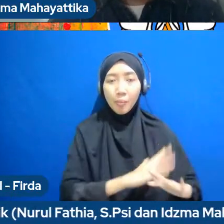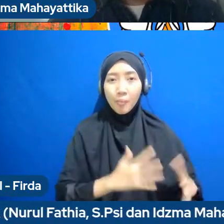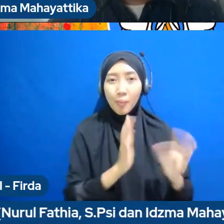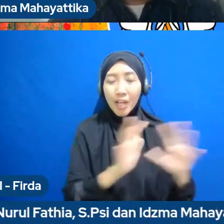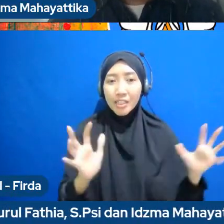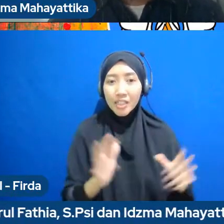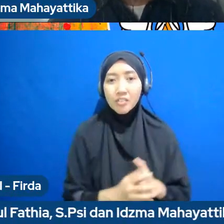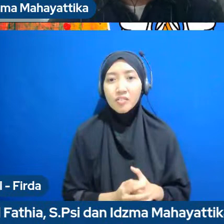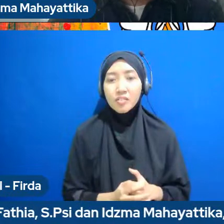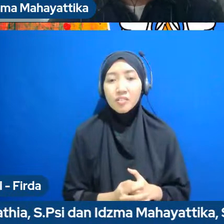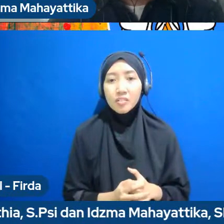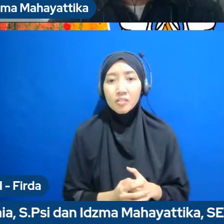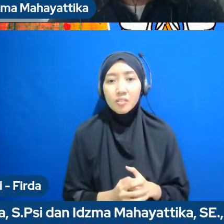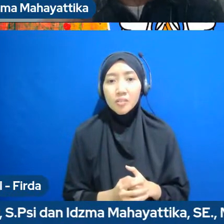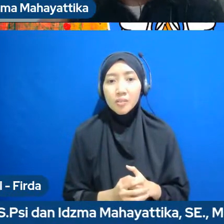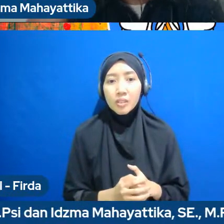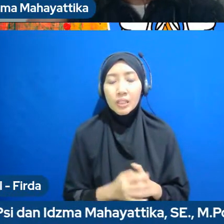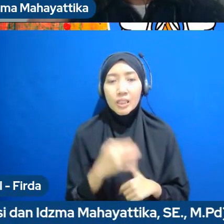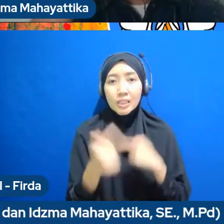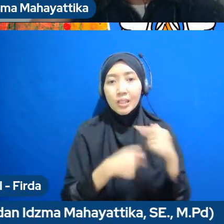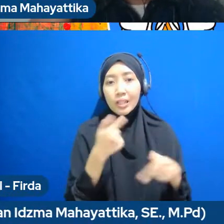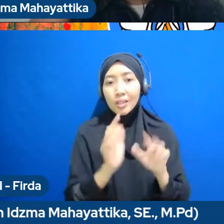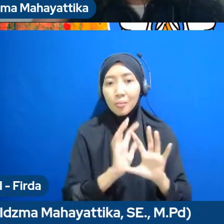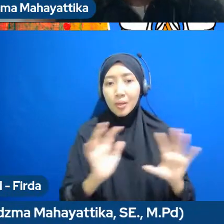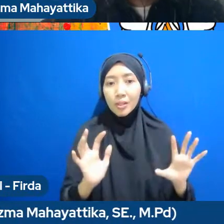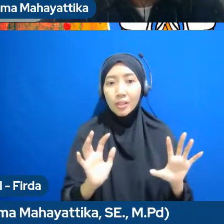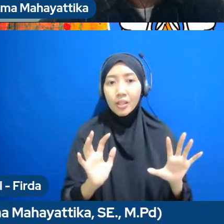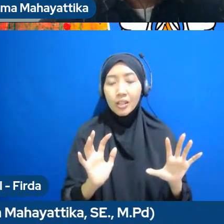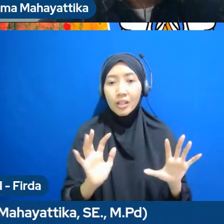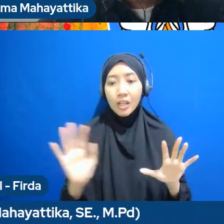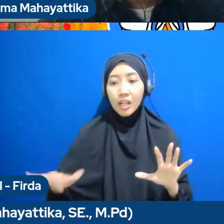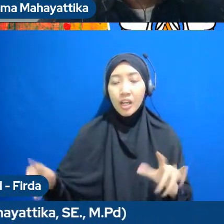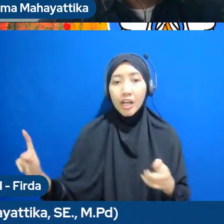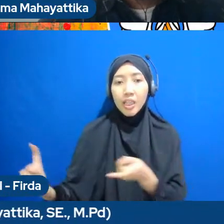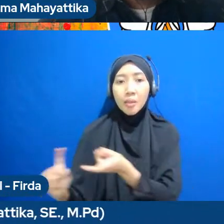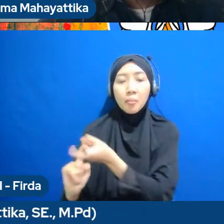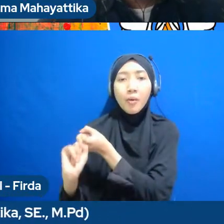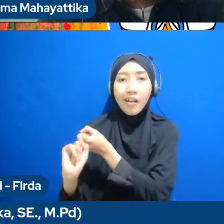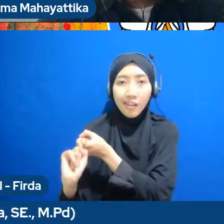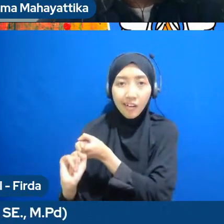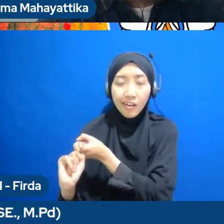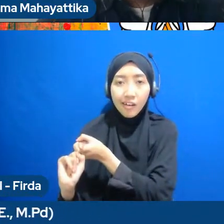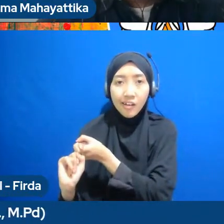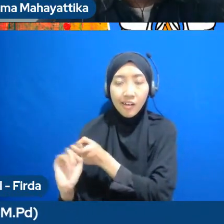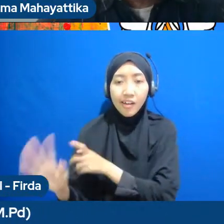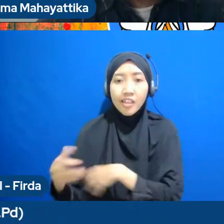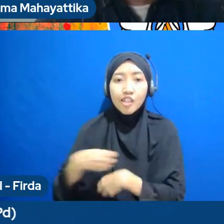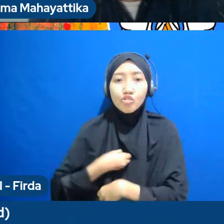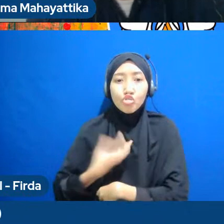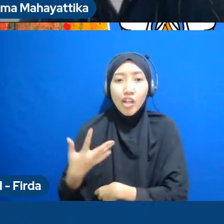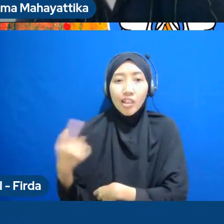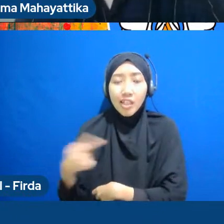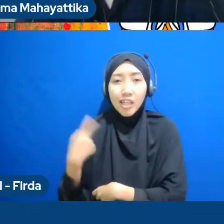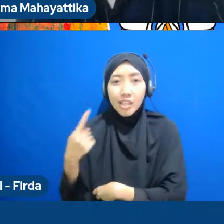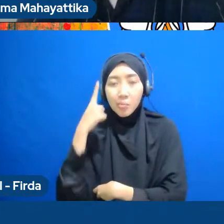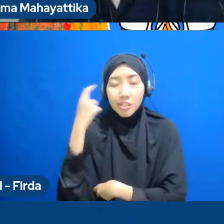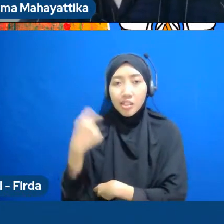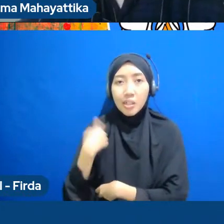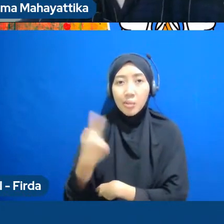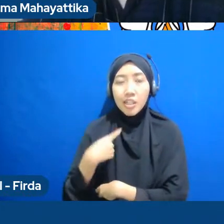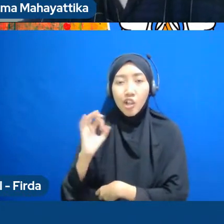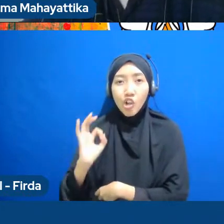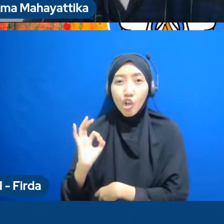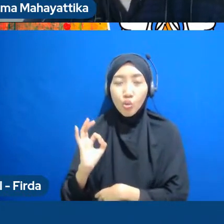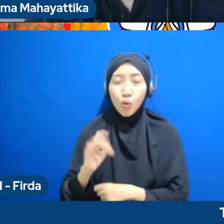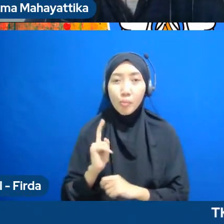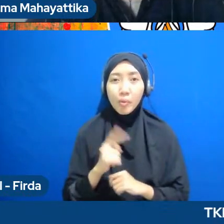Ismatnya harus banyak cerita, jadiin anakku sebagai teman, gitu. Jadi mereka itu bisa curhat ke kita, bisa percaya sama kita, karena itu yang